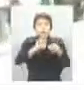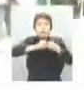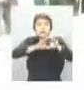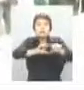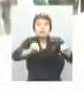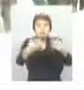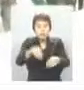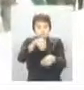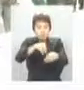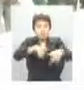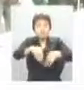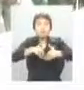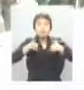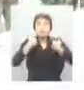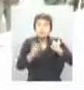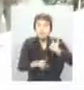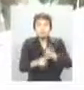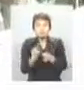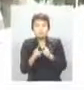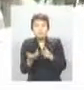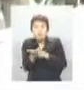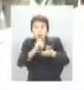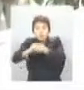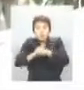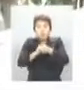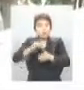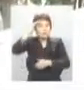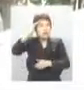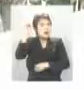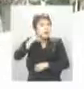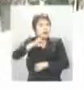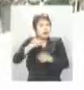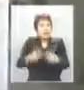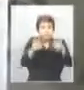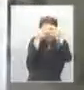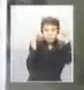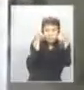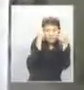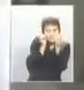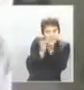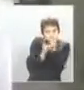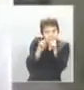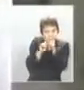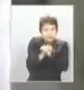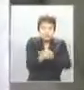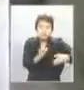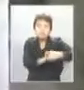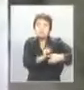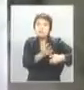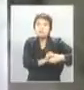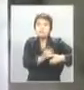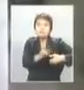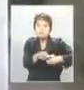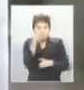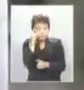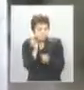างสงบและ Aristotelianirทํากล่มผู้ก่อความไม่สงบ้รคามรมมจากชาบ้านน้อยลงจึงต้